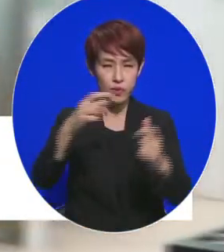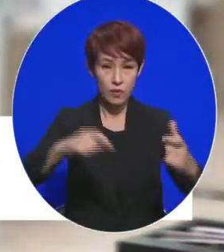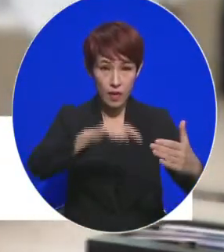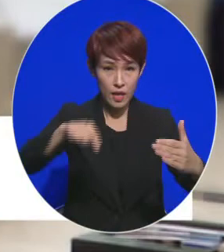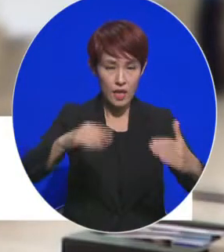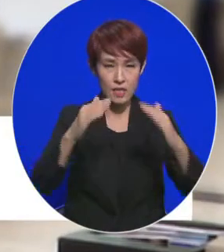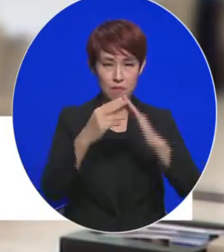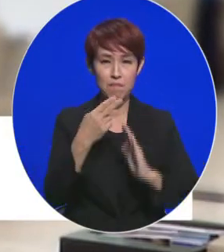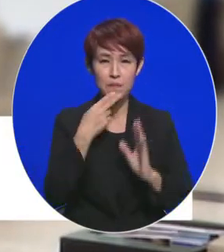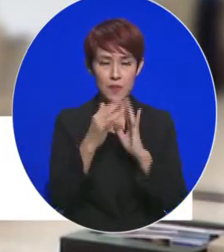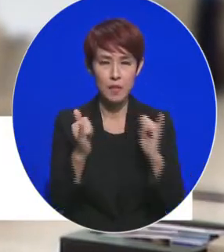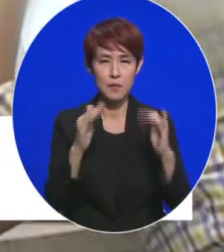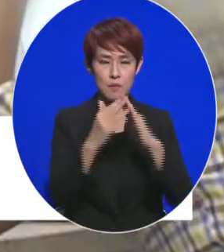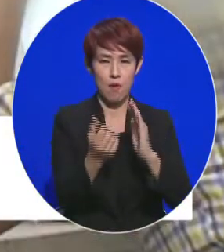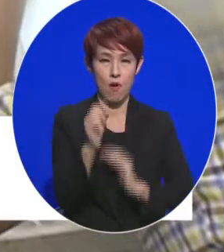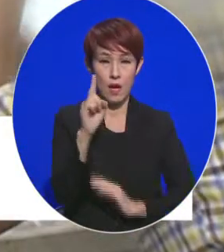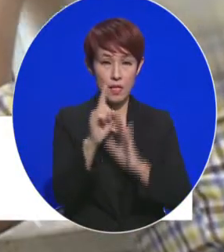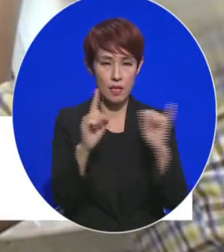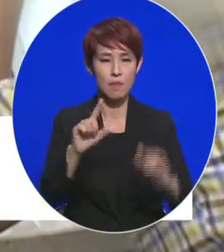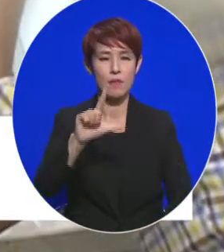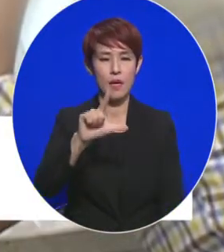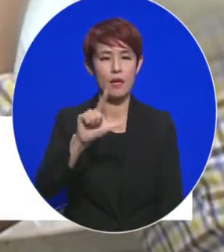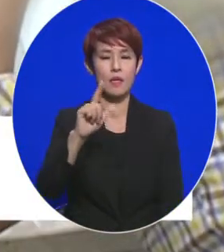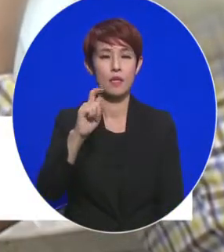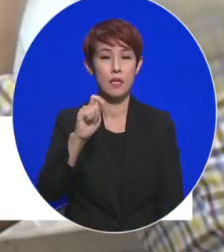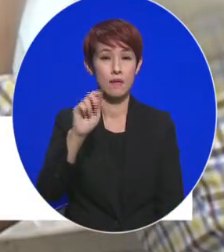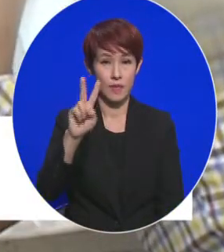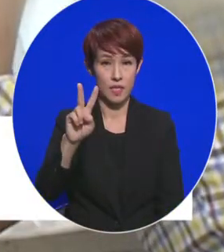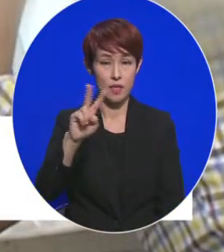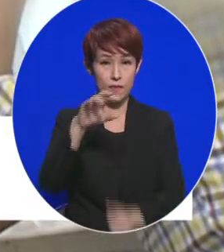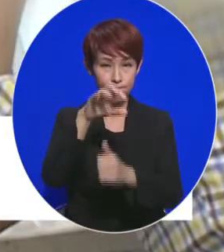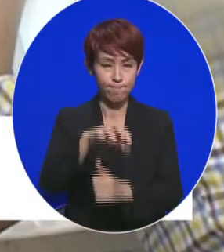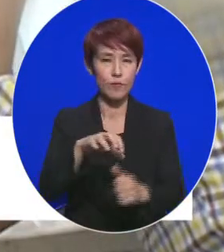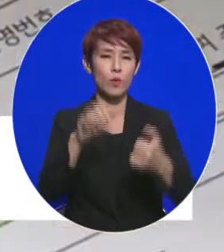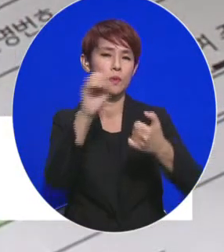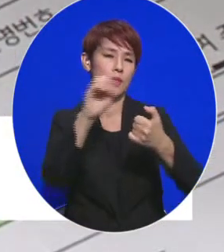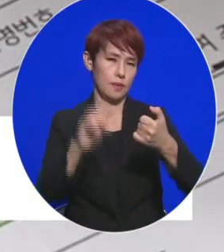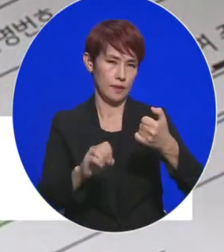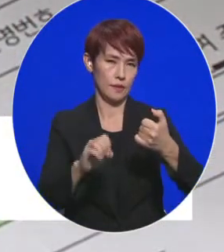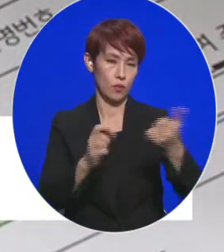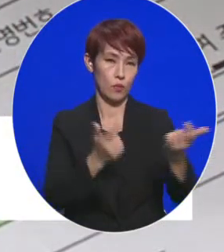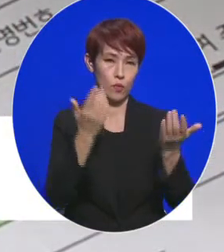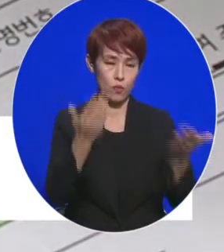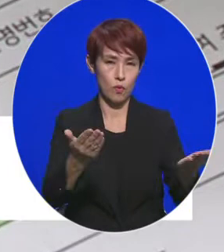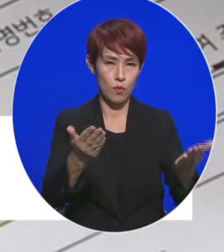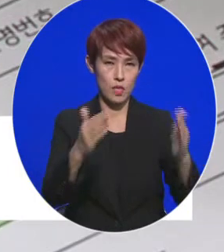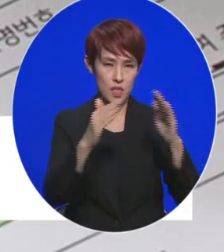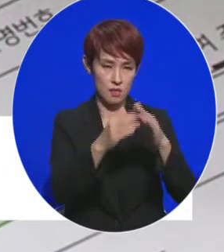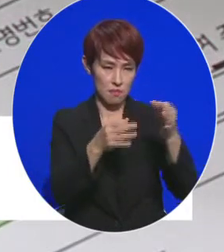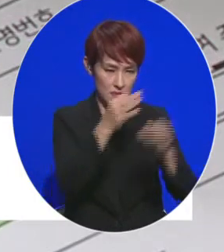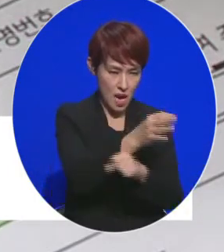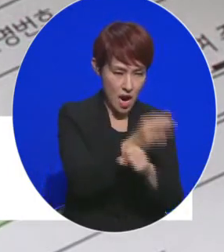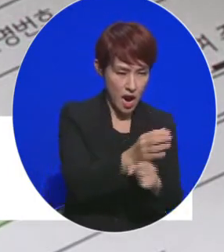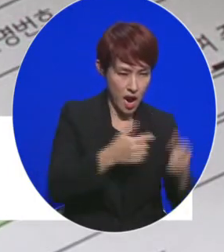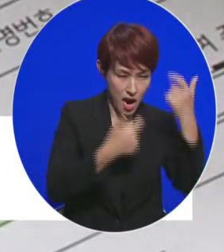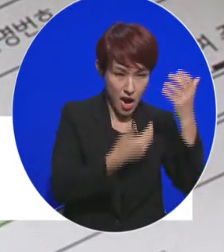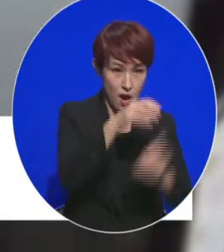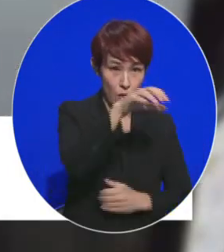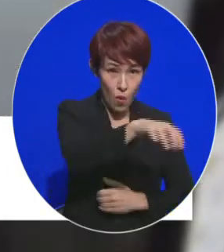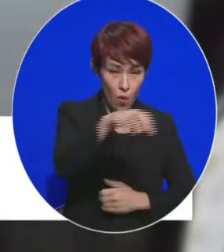무주택자와 1주택자에 대한 ltv 규제를 50%로 완화하고 투기지구 투기과열지구